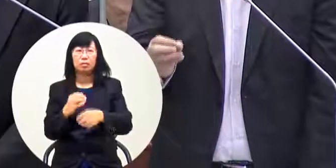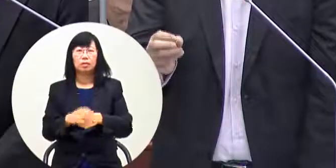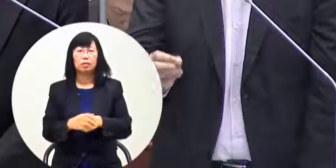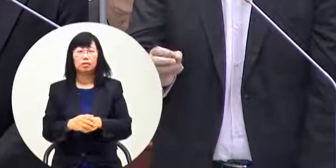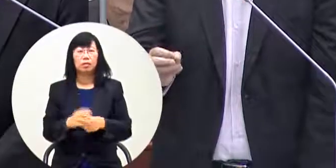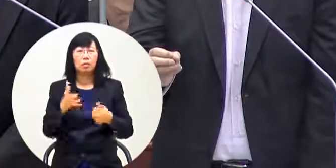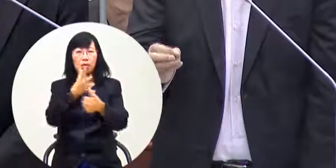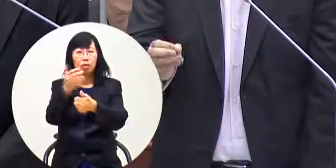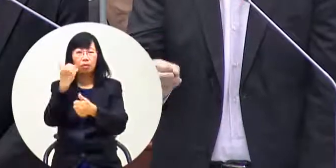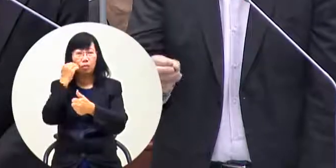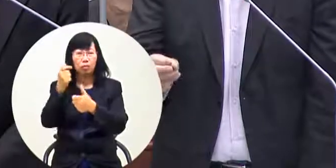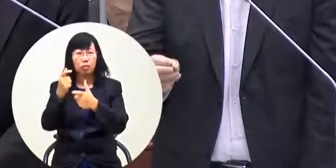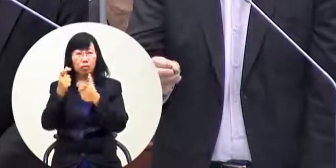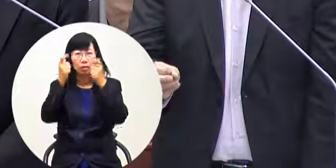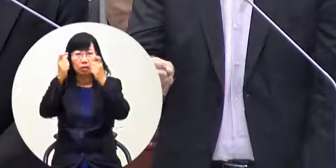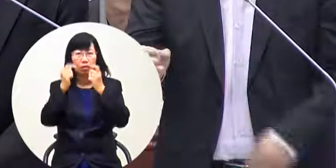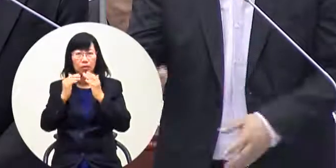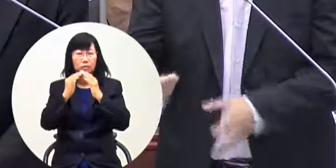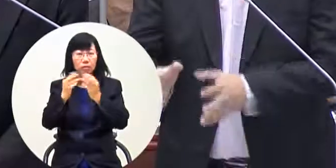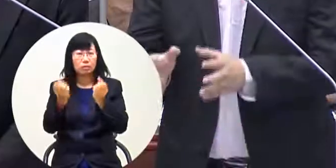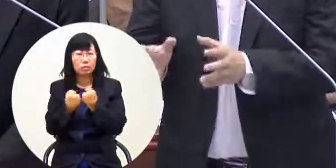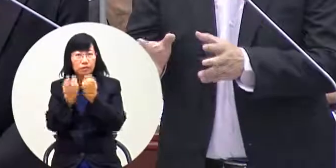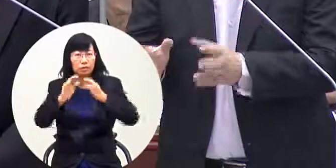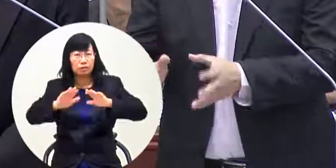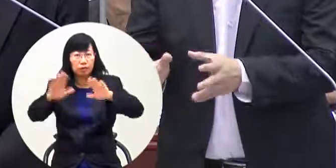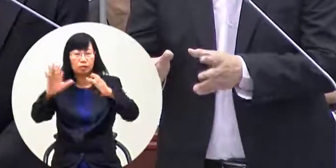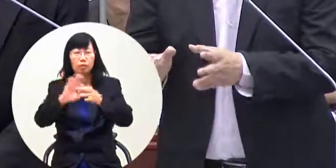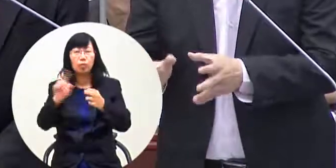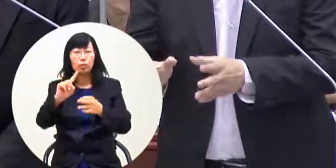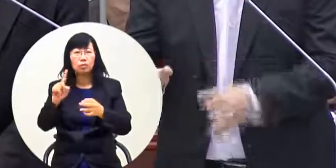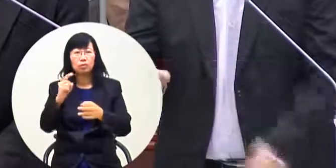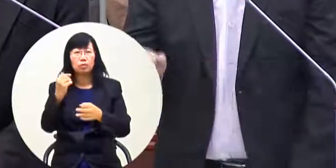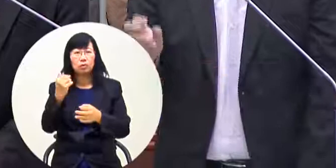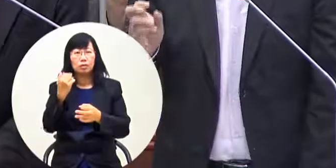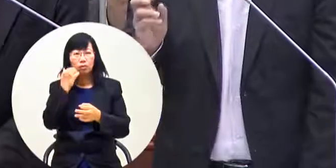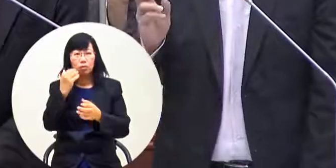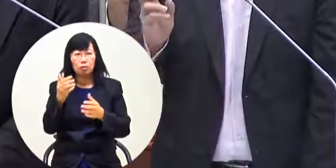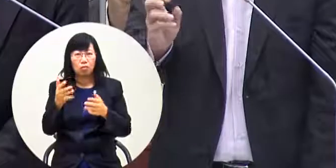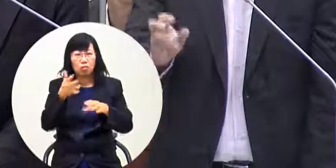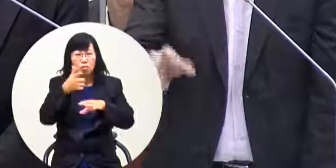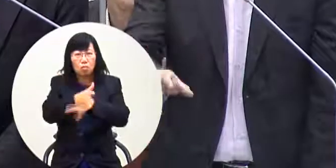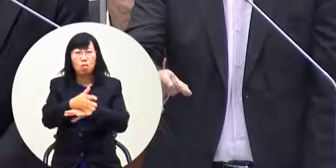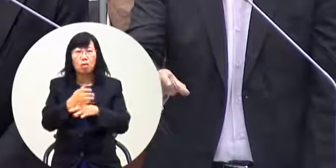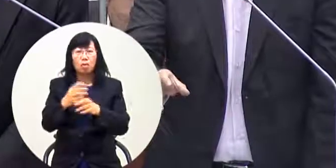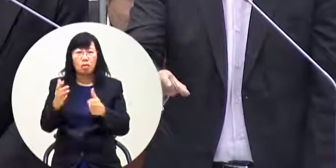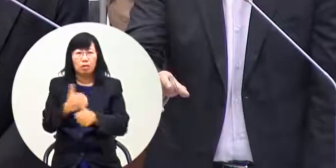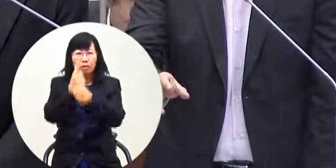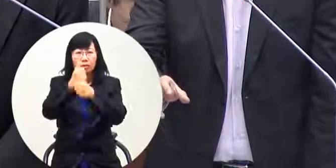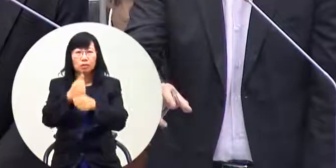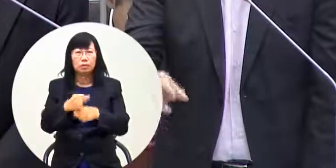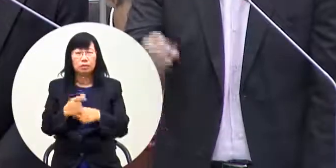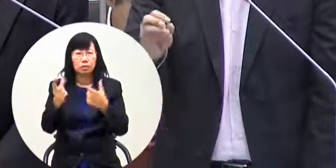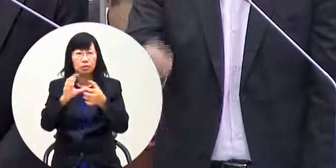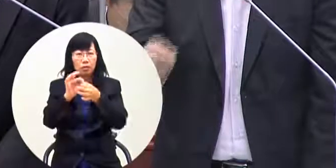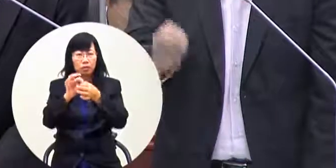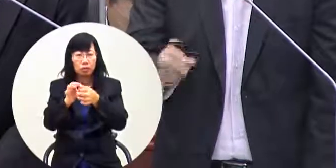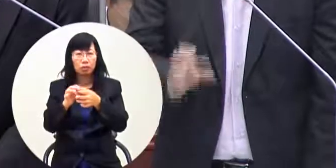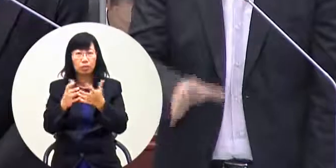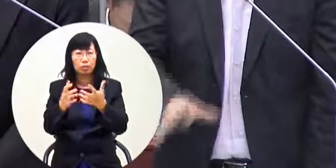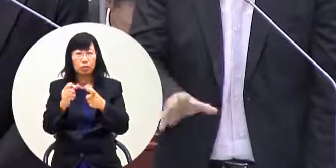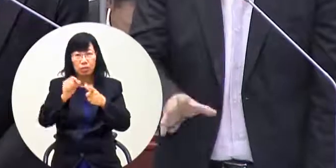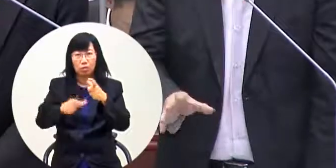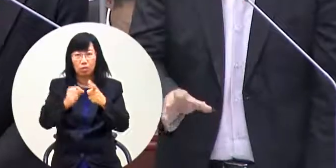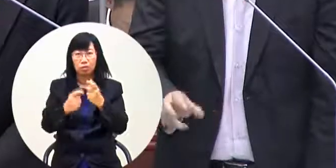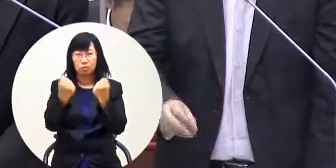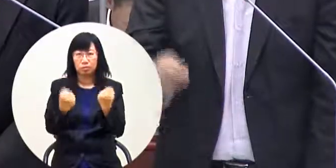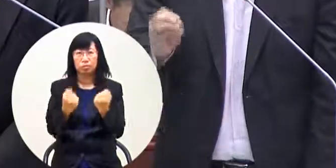过度的集中跟畸形？那特别是这些盈利事业销售额，很多它是公司在台北市，可是它的生产的